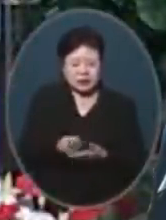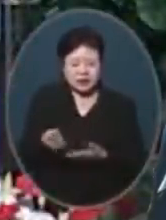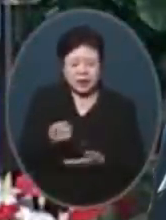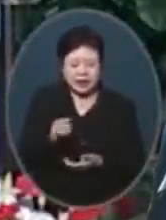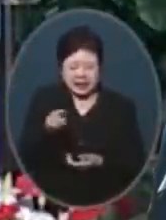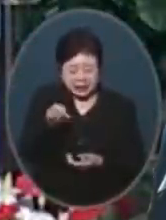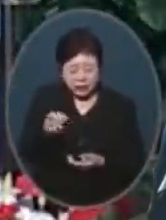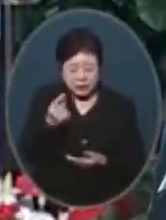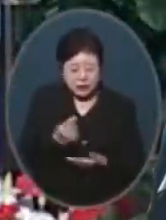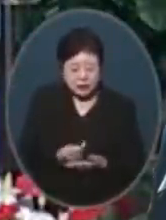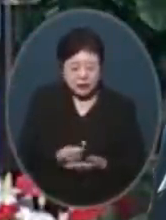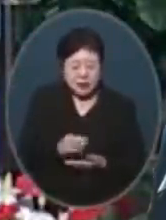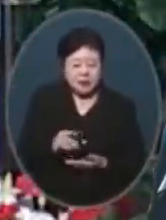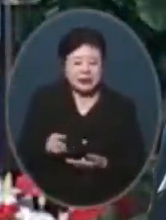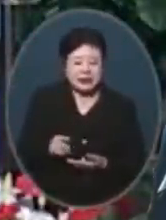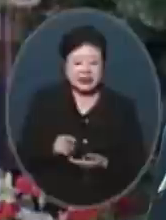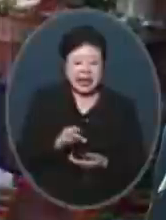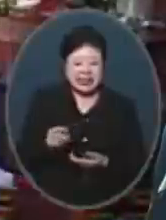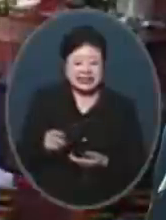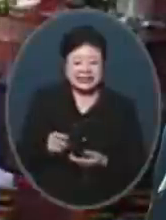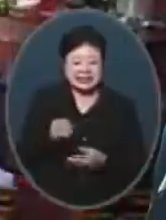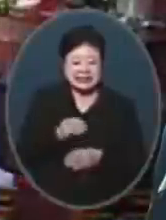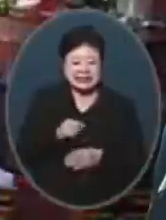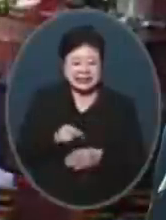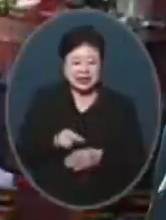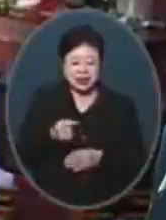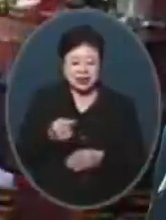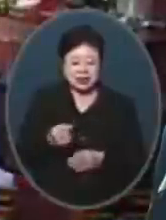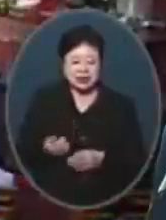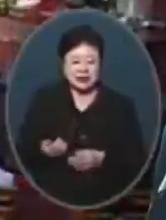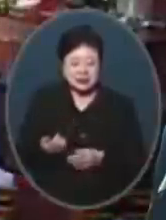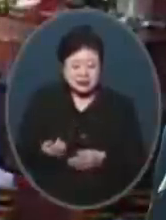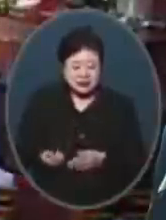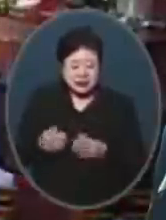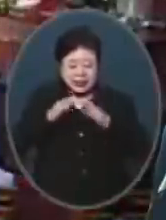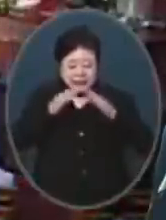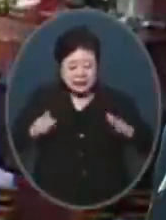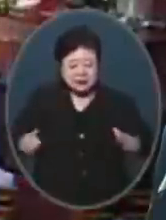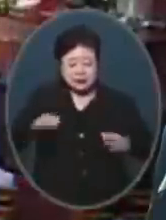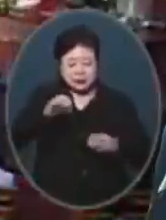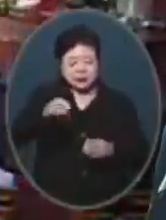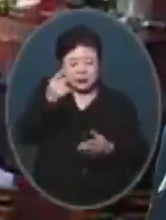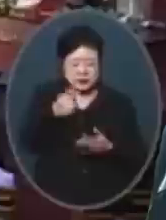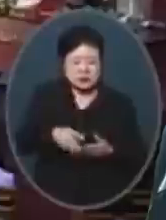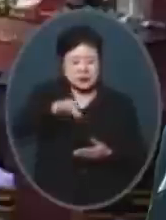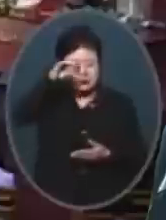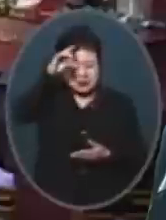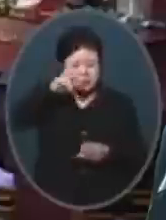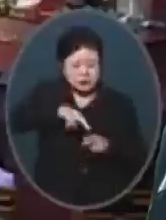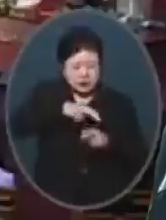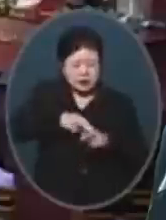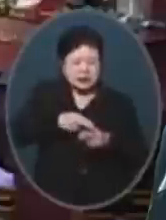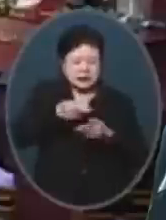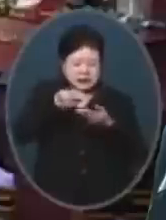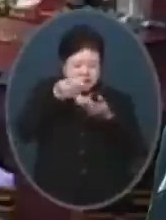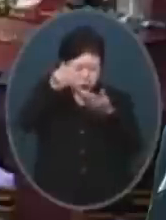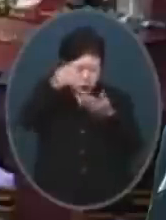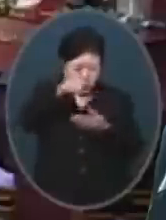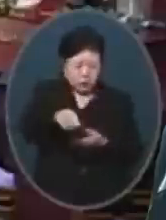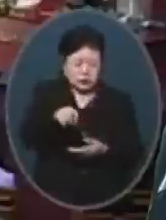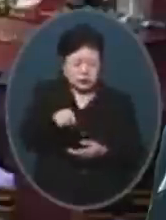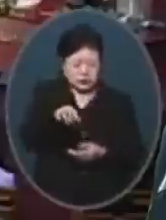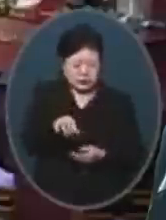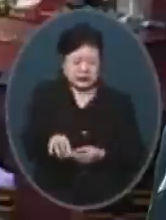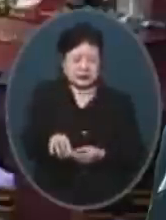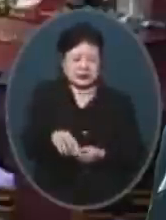이르며 베델과 아이 사이 곧 전에 정음악 쳤던 곳에 이르니 그가 처음으로 제단을 쌓은 곳이라. 그가